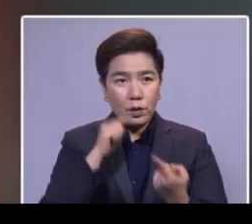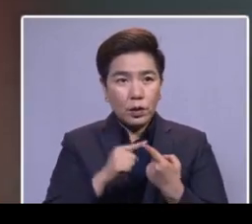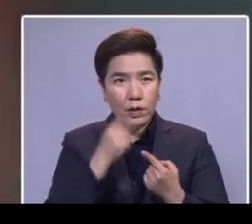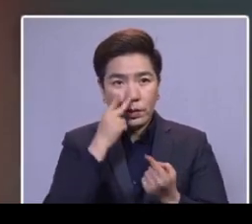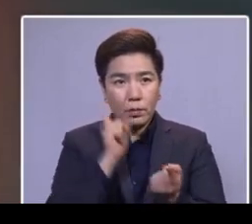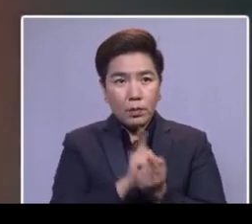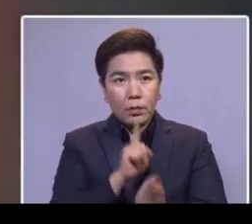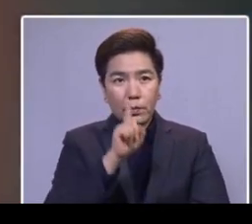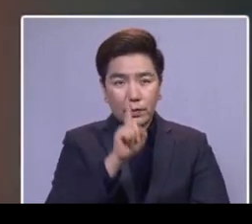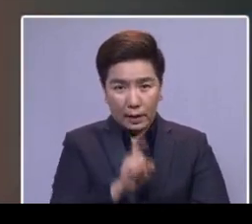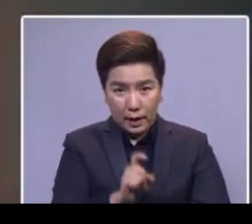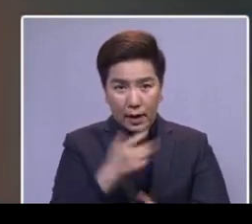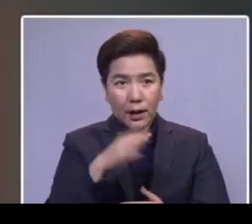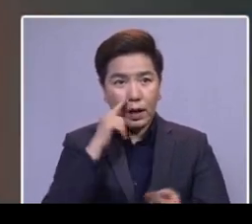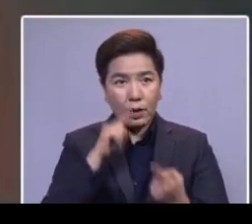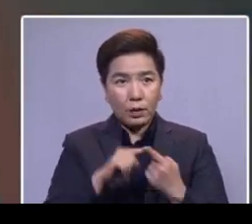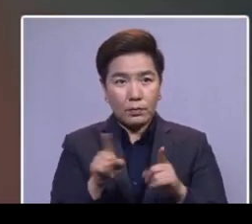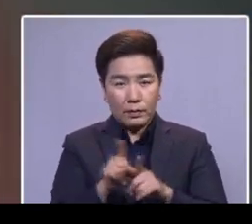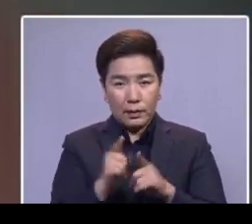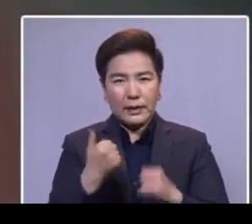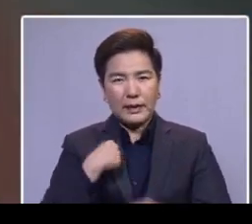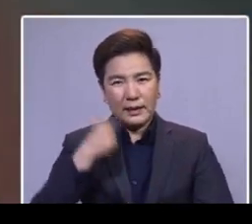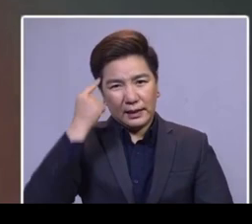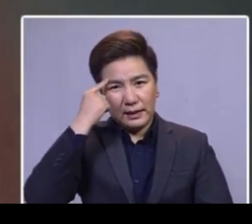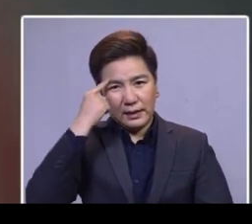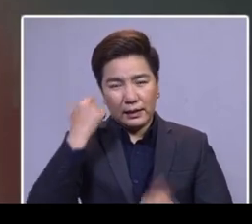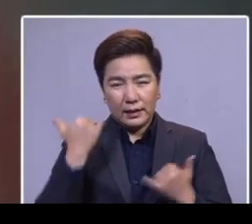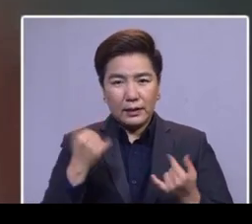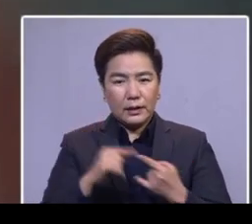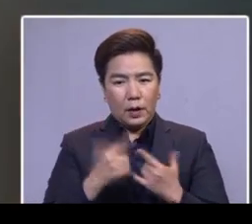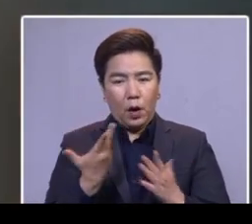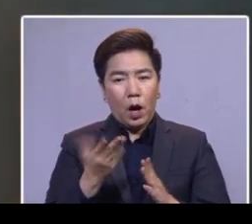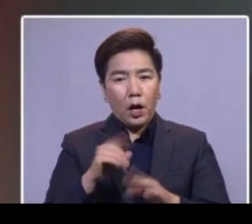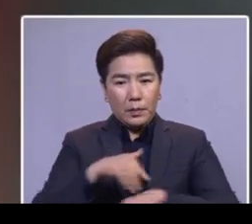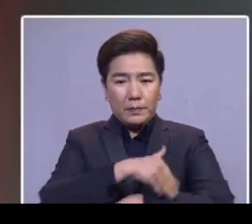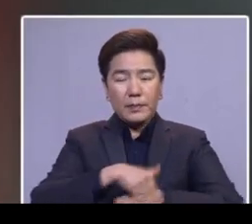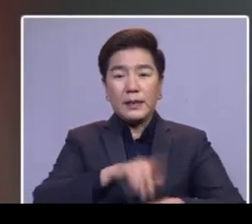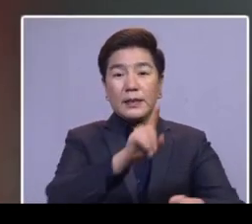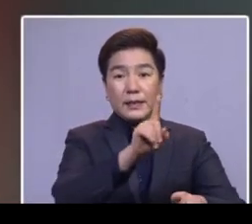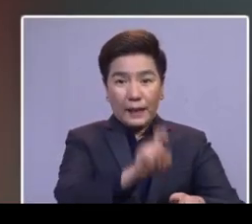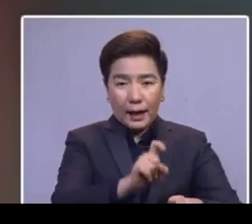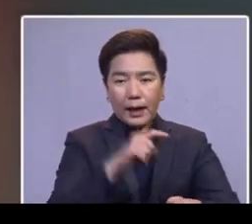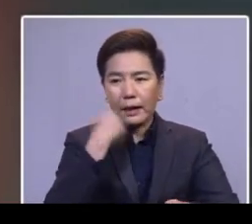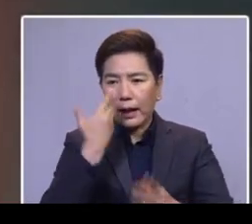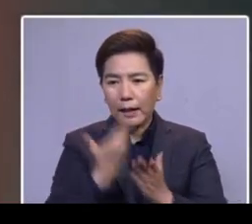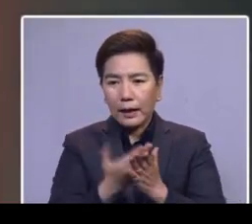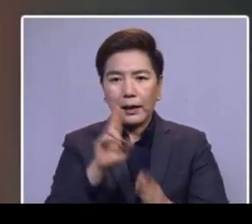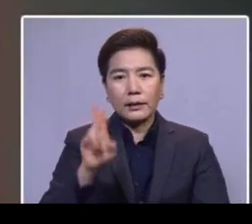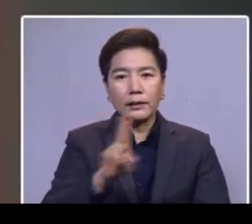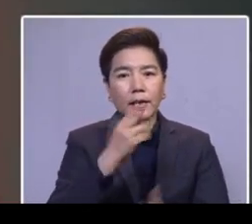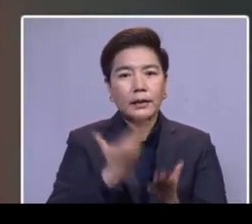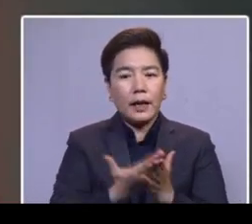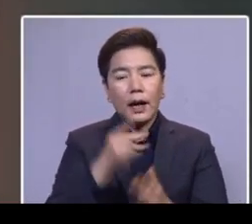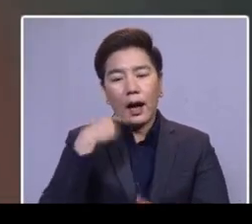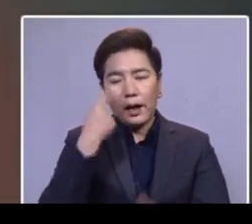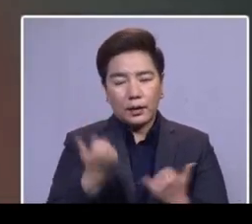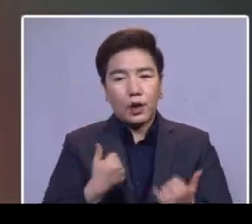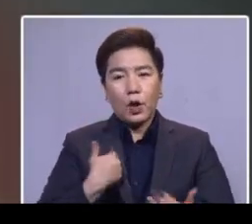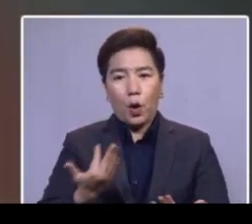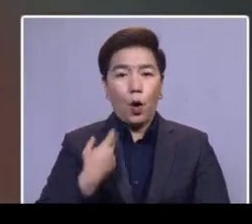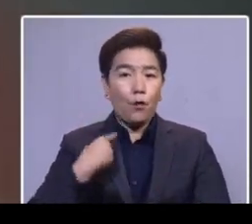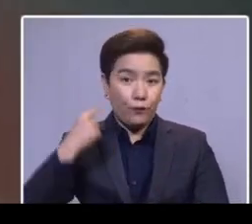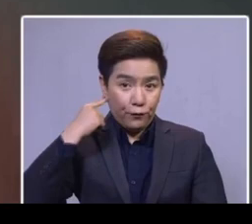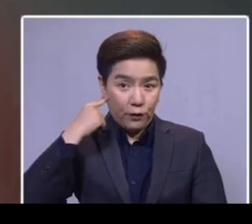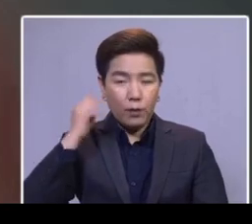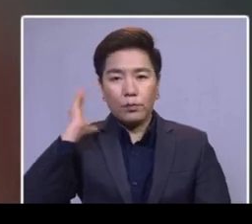การเสียชีวิตไปแล้วดังนั้นก็เลยคาดว่าอ้าวในเมื่อเจ้าของบัญชีเสียชีวิตไปแล้วใครเป็นคนใช้เงินนะคะเดี๋ยวลองไปฟัง